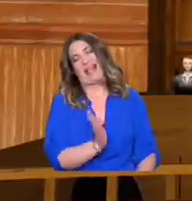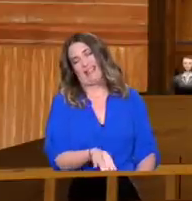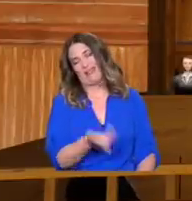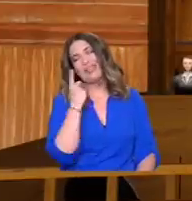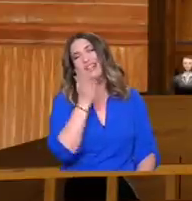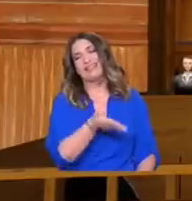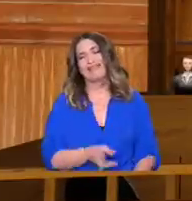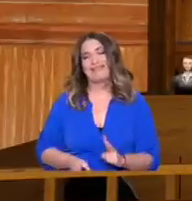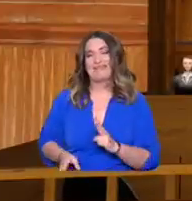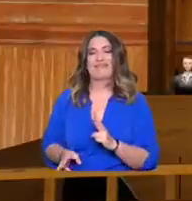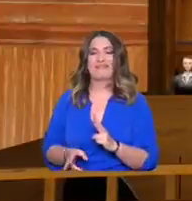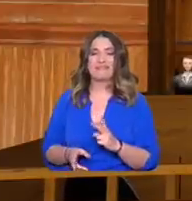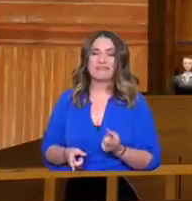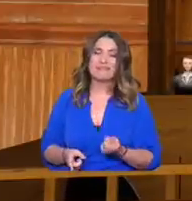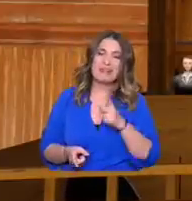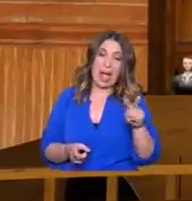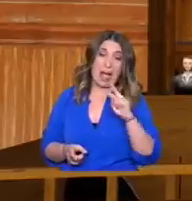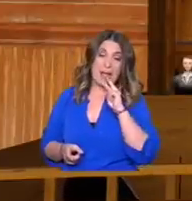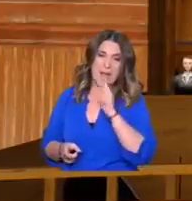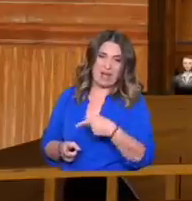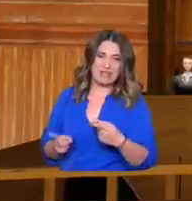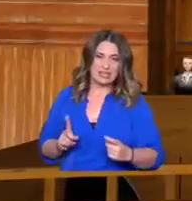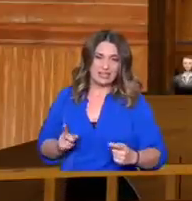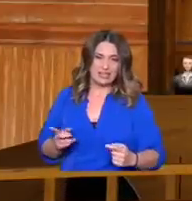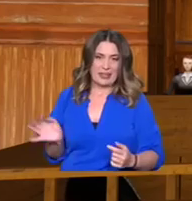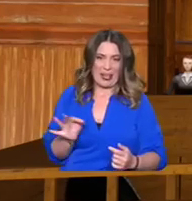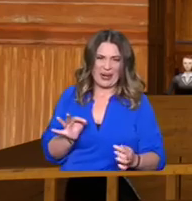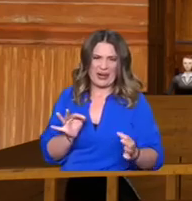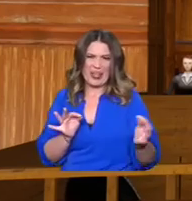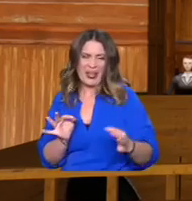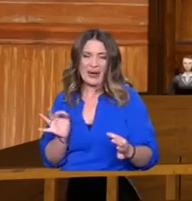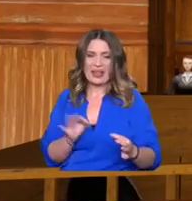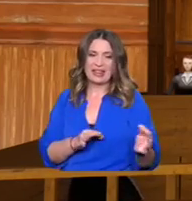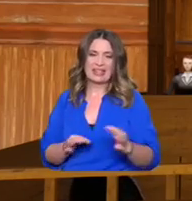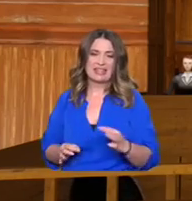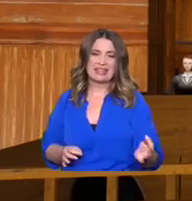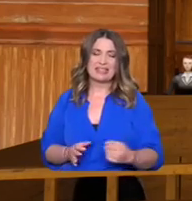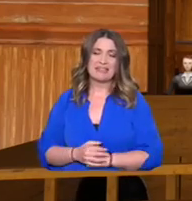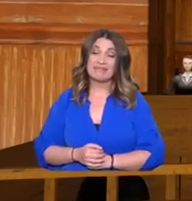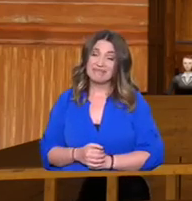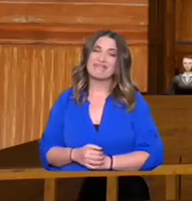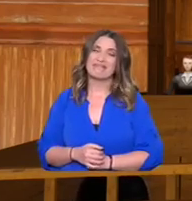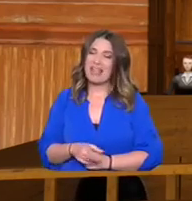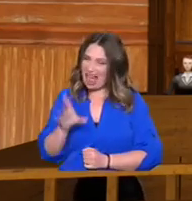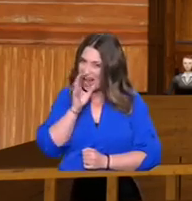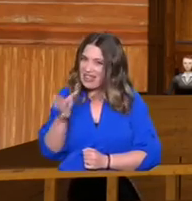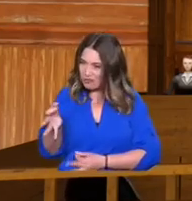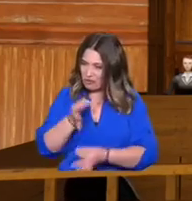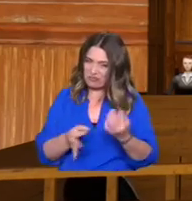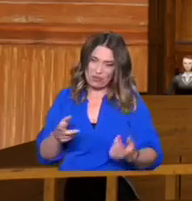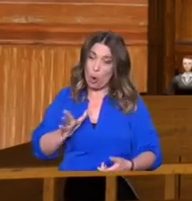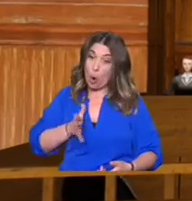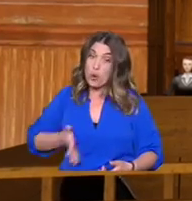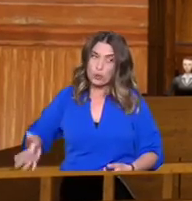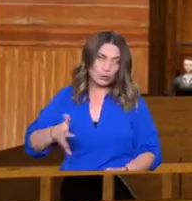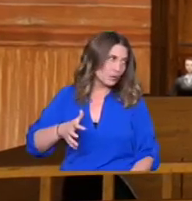Και η κυρία Καρατζά, γιατί εδώ είπαμε υπήρχε μια ένταση, πολύ μεγάλη ένταση και σε πολλές στιγμές μεταξύ τους, τον κοιτάει και λέει θα γελάει ο κόσμος.